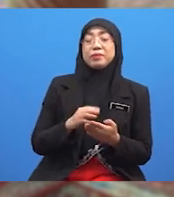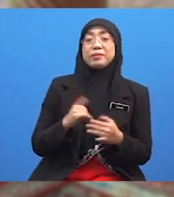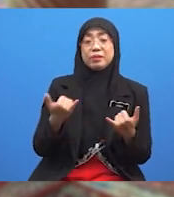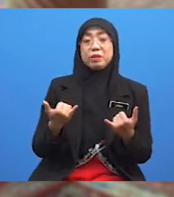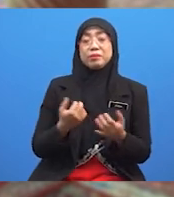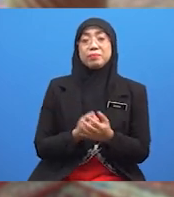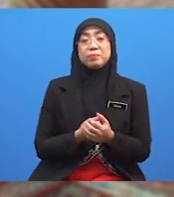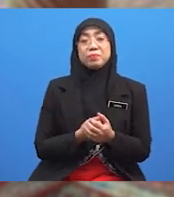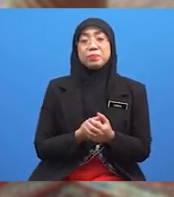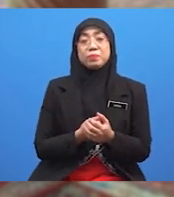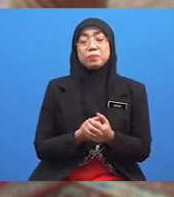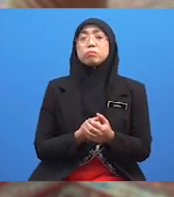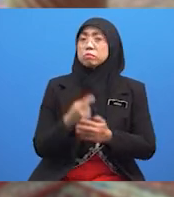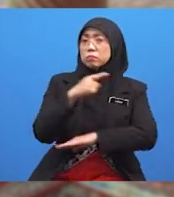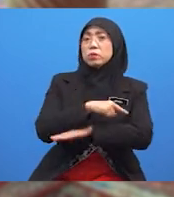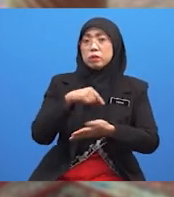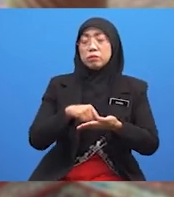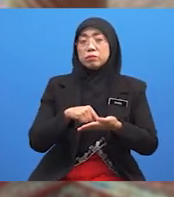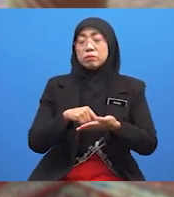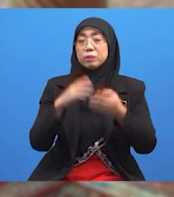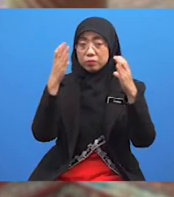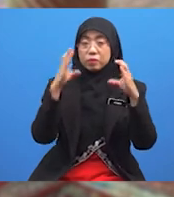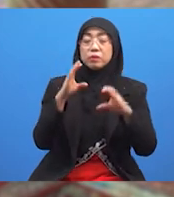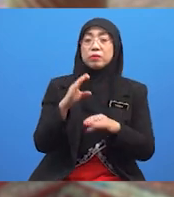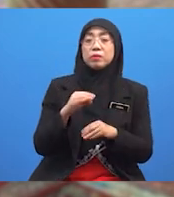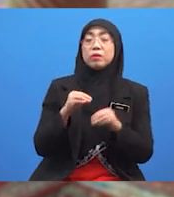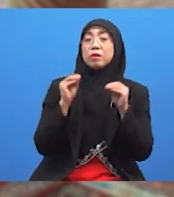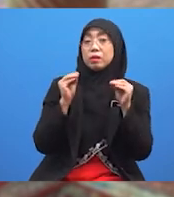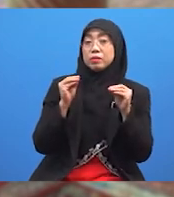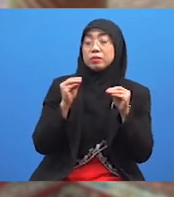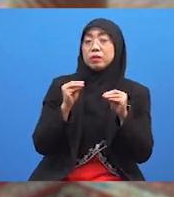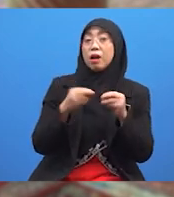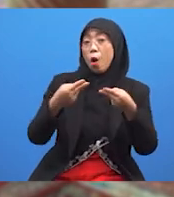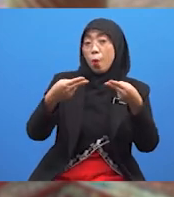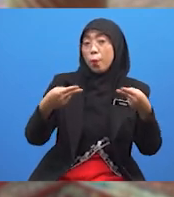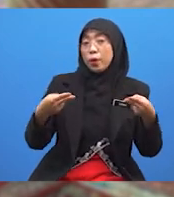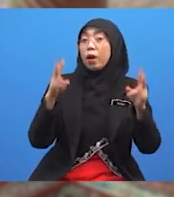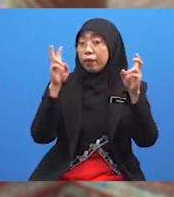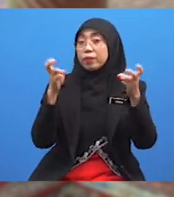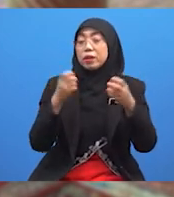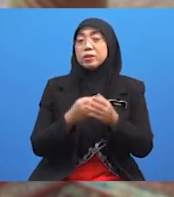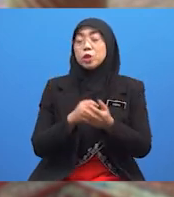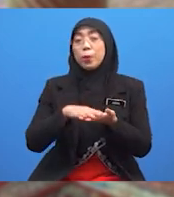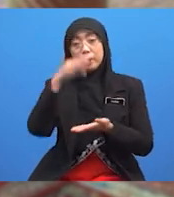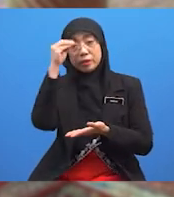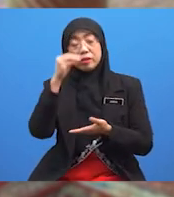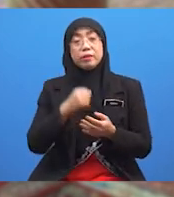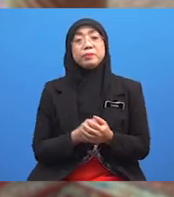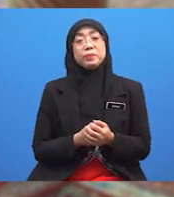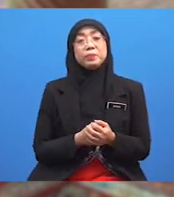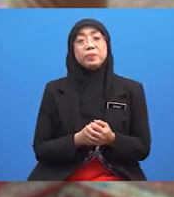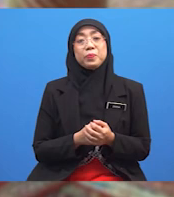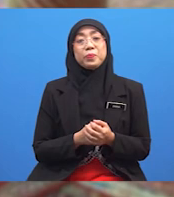dikasihi sekalian, pada hari ini cikgu akan menghuraikan tajuk pembelajaran untuk semester 2